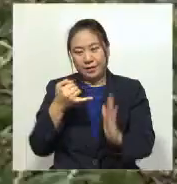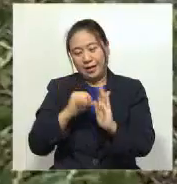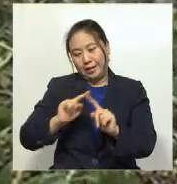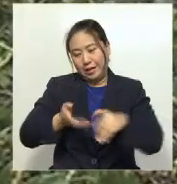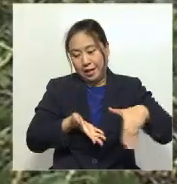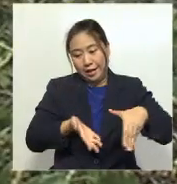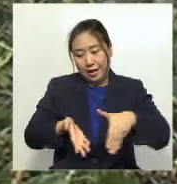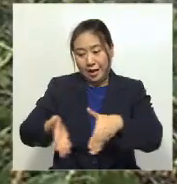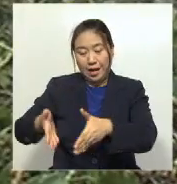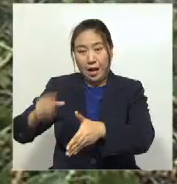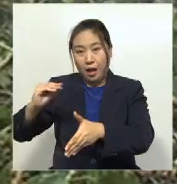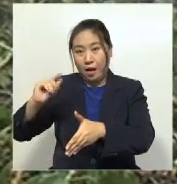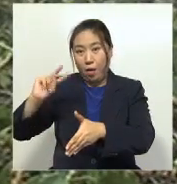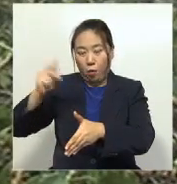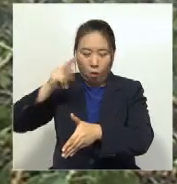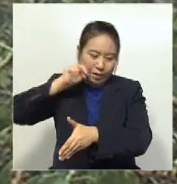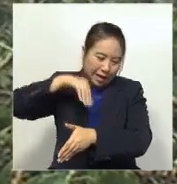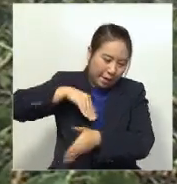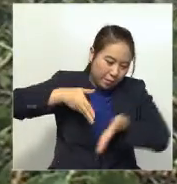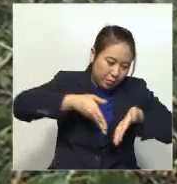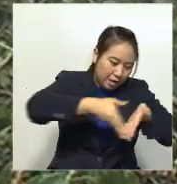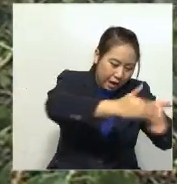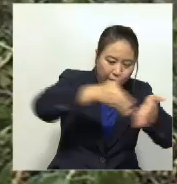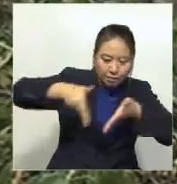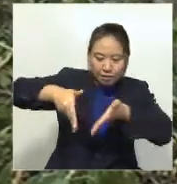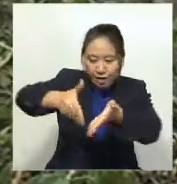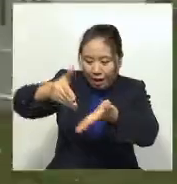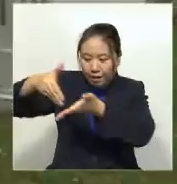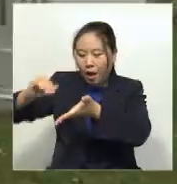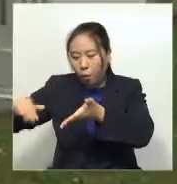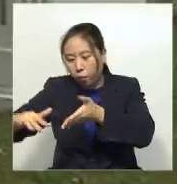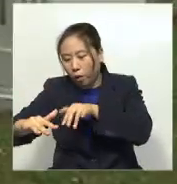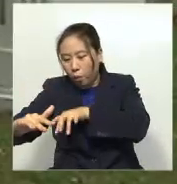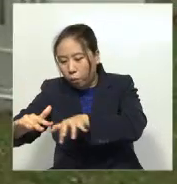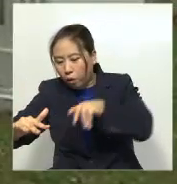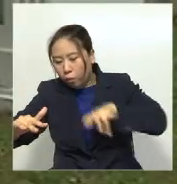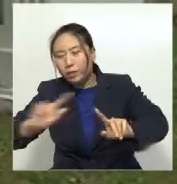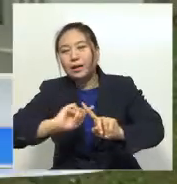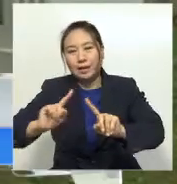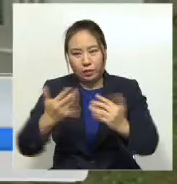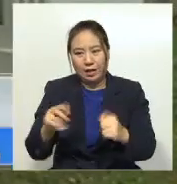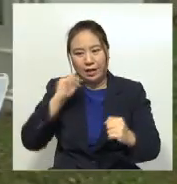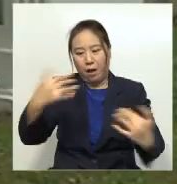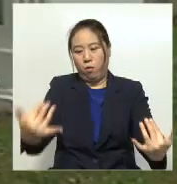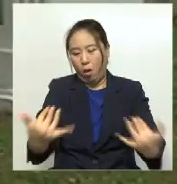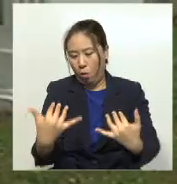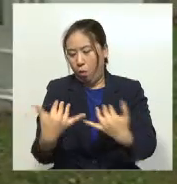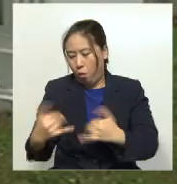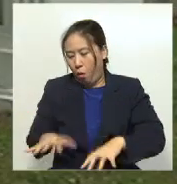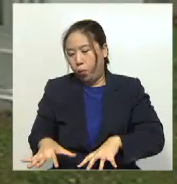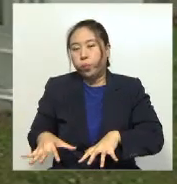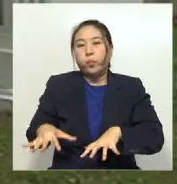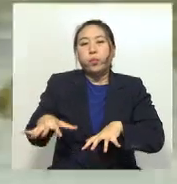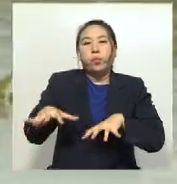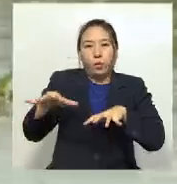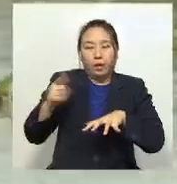ไหลมาสมทบค่ะส่งผลให้น้ำในแม่น้ำโขงสูงขึ้นตั้งแต่วันที่28กรกฎาคมที่ผ่านมาน้ำได้ท่วมพื้นที่ลุ่มต่ำบริเว